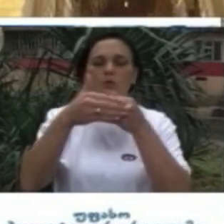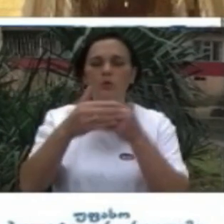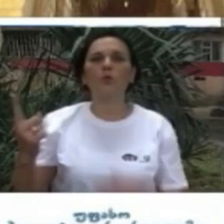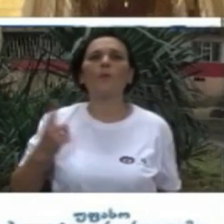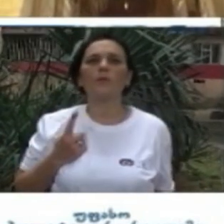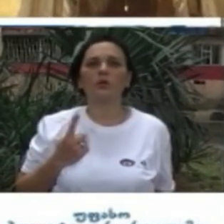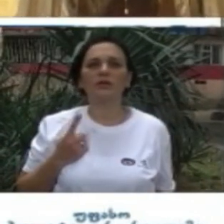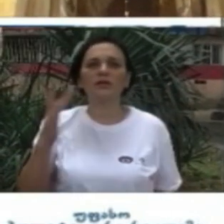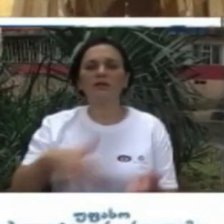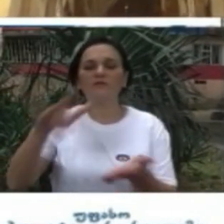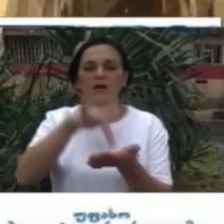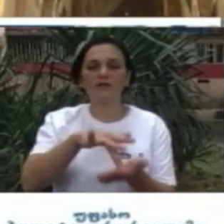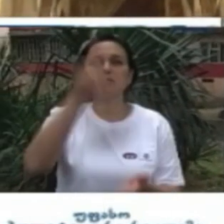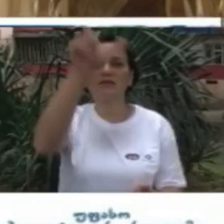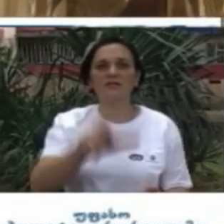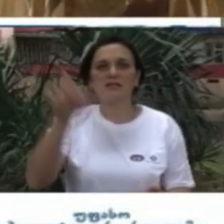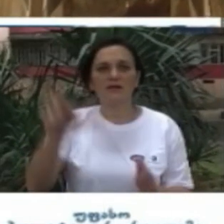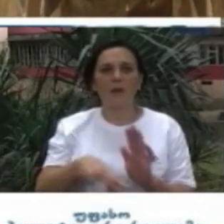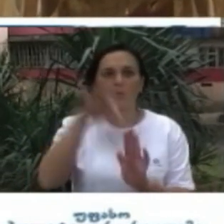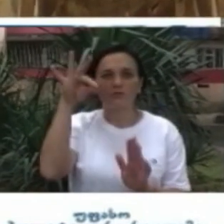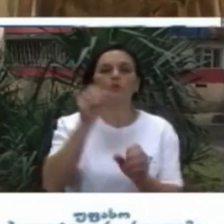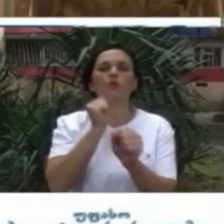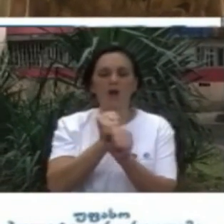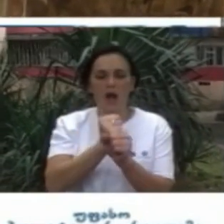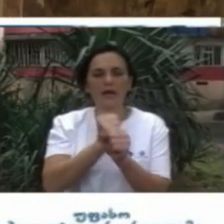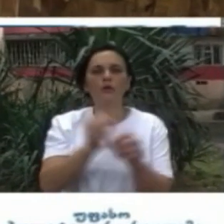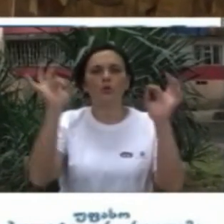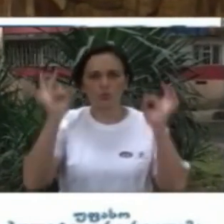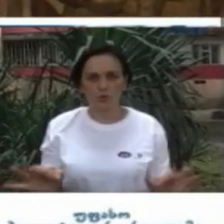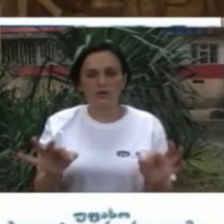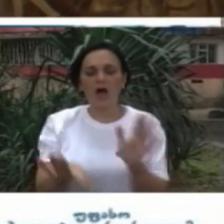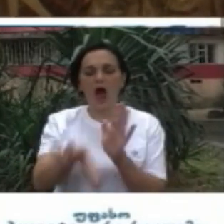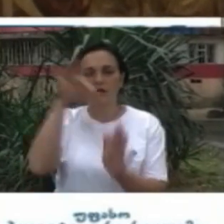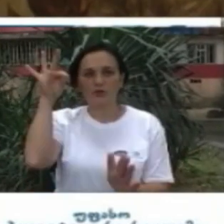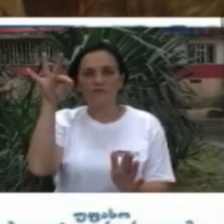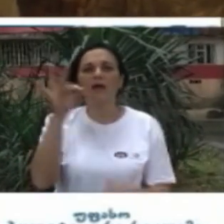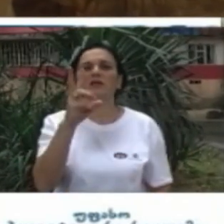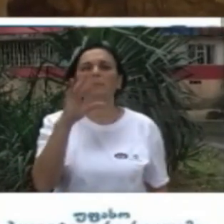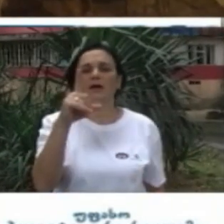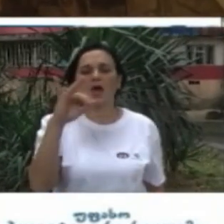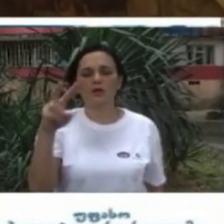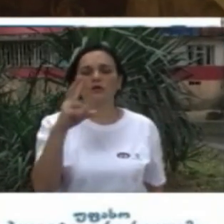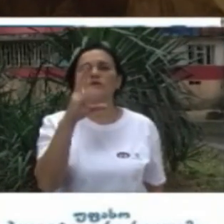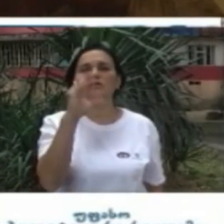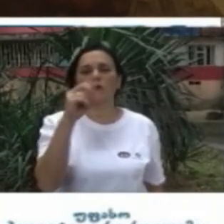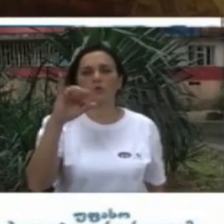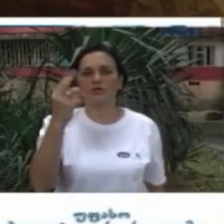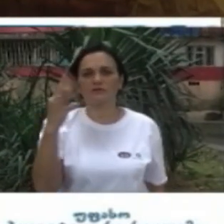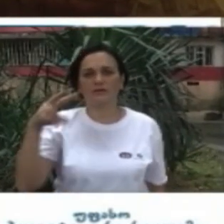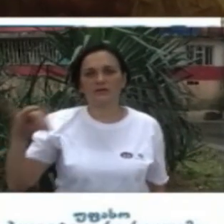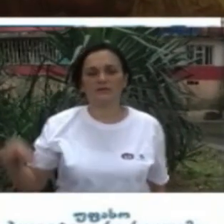უფალთან მიახლების მომლოდინი ქვეყნის ამ მრჩევია. გააკეთე გულიერი არჩევანი. მიხეილ